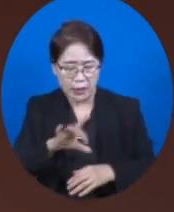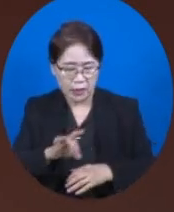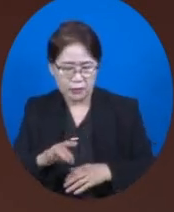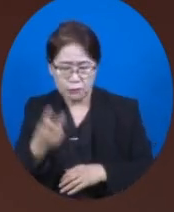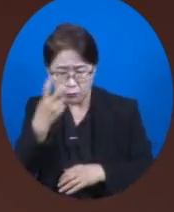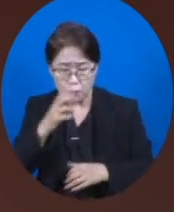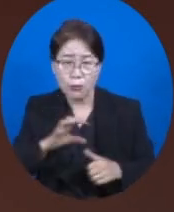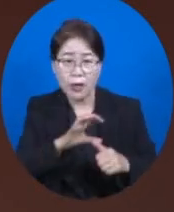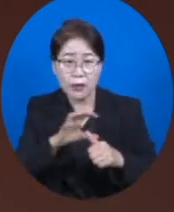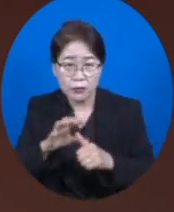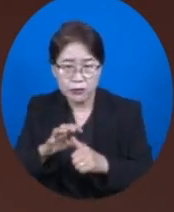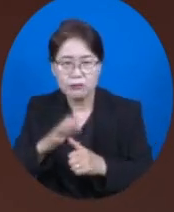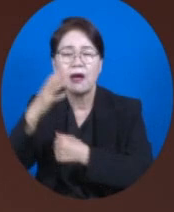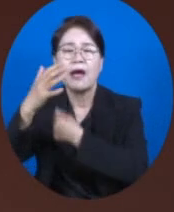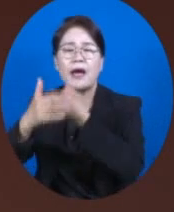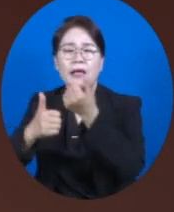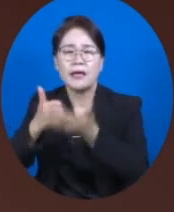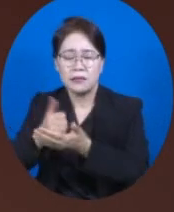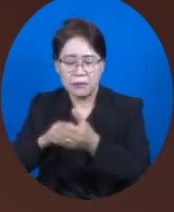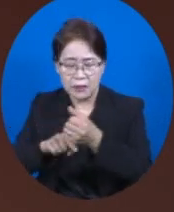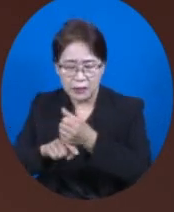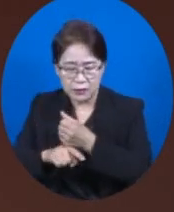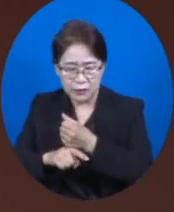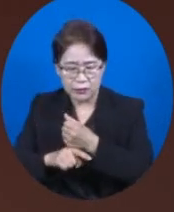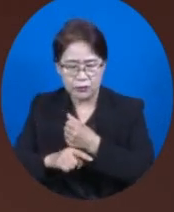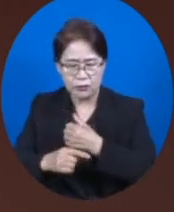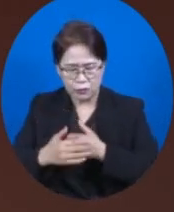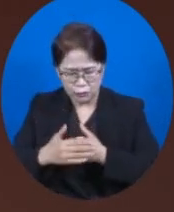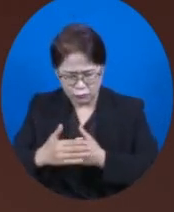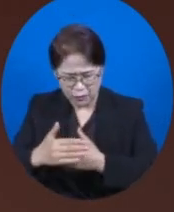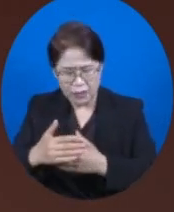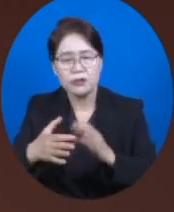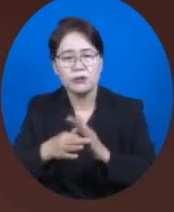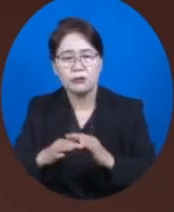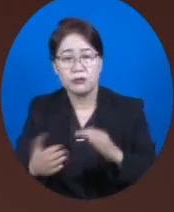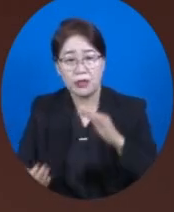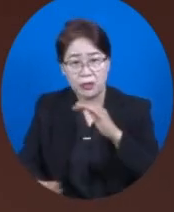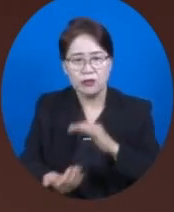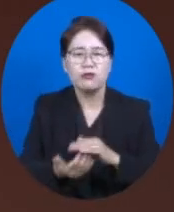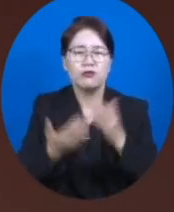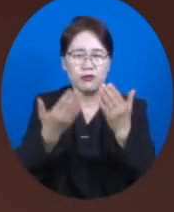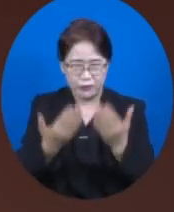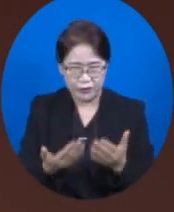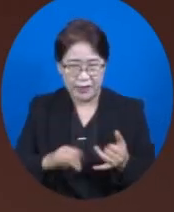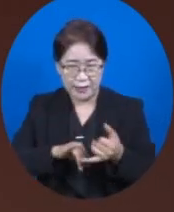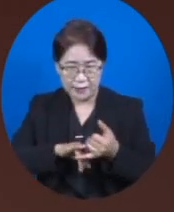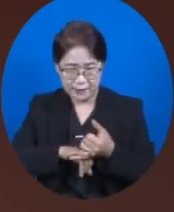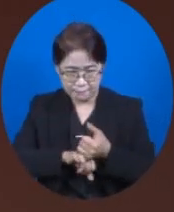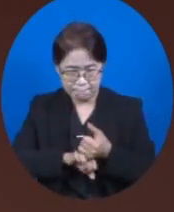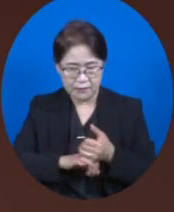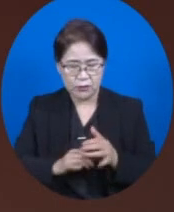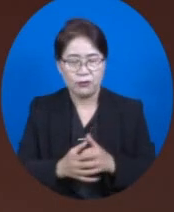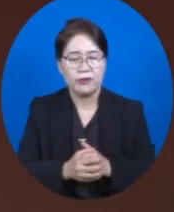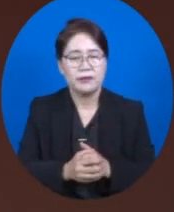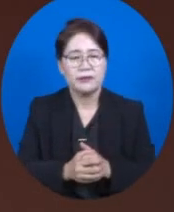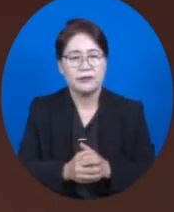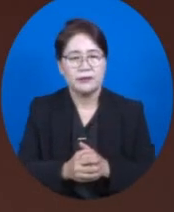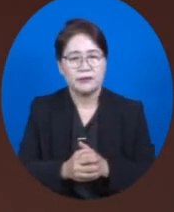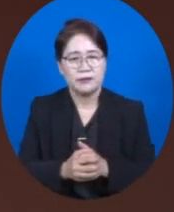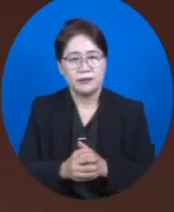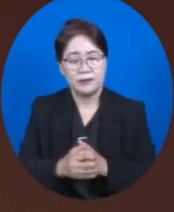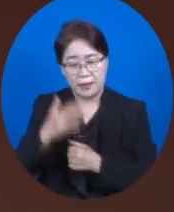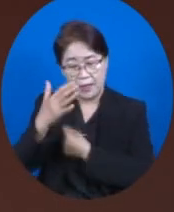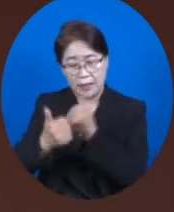보호하시고 그 하나님의 뜻을 이루어 가신다는 의미입니다 그러니까 하나님이 우리를